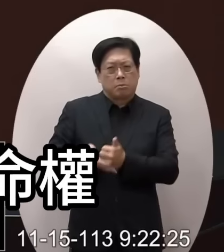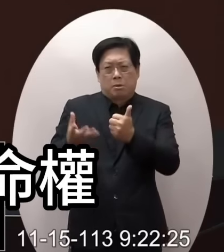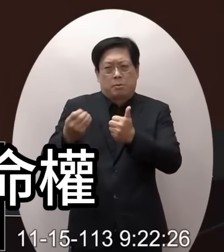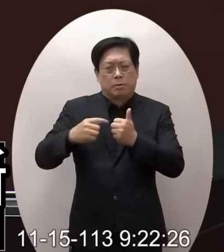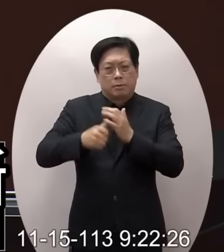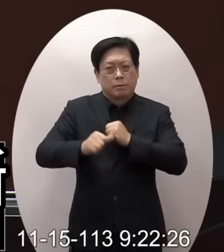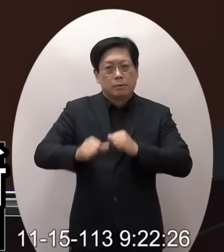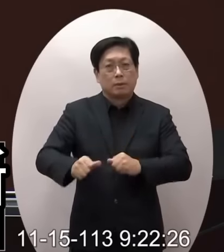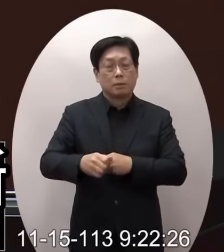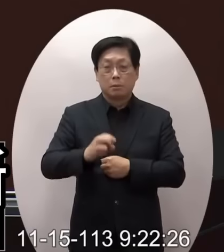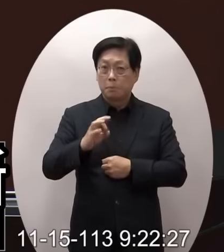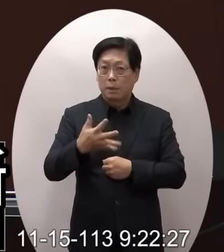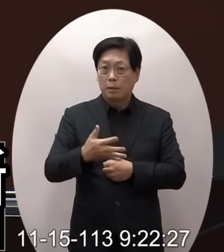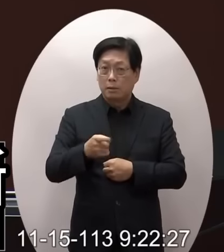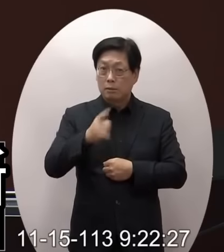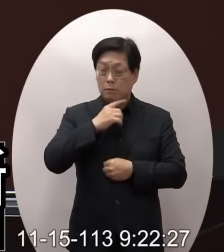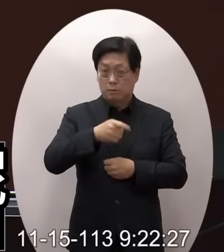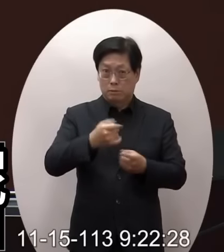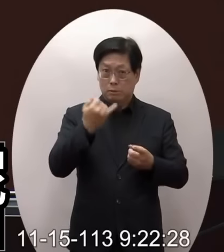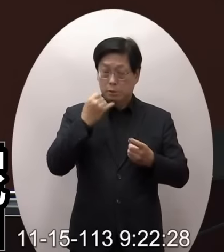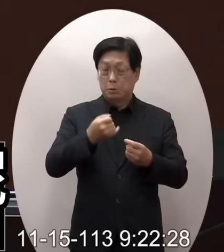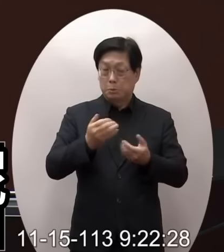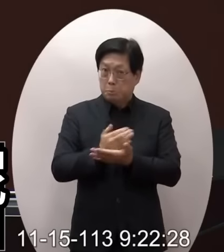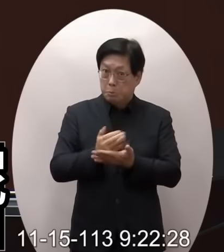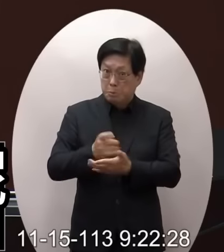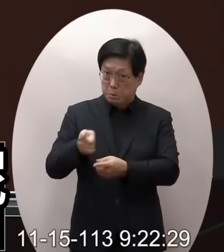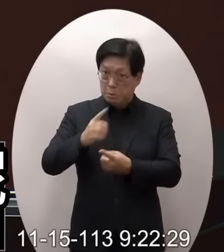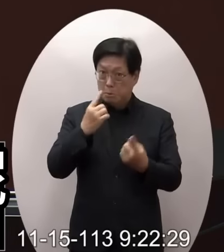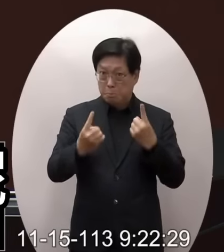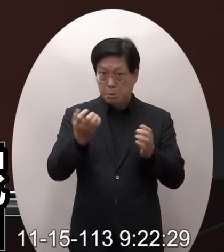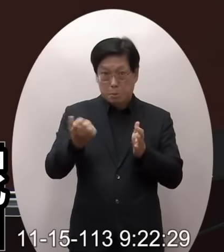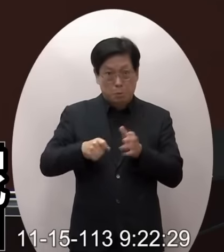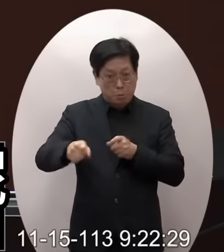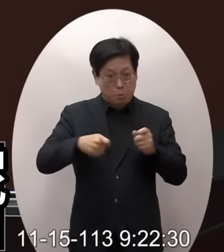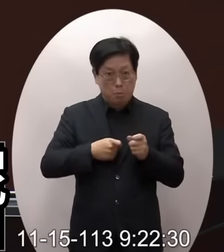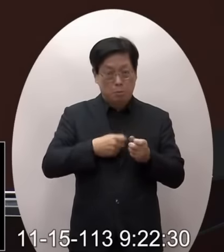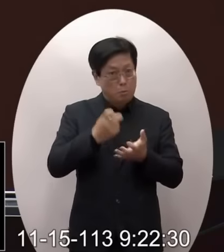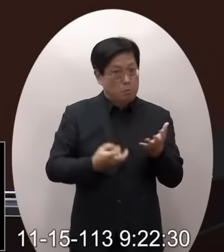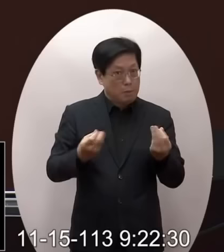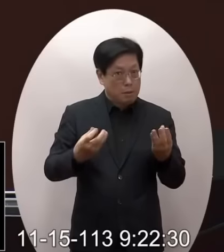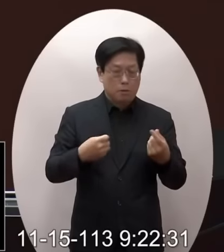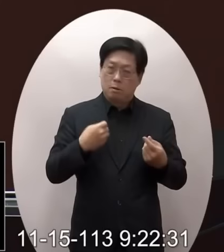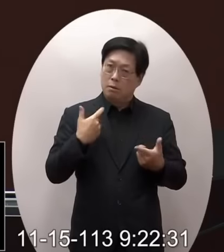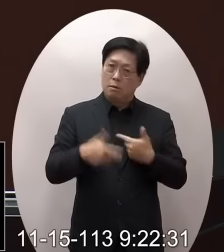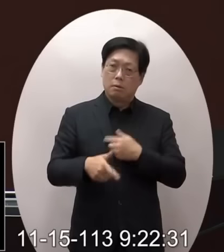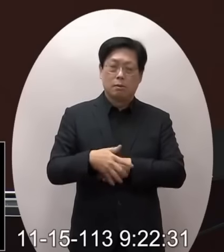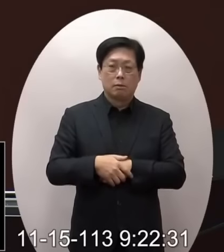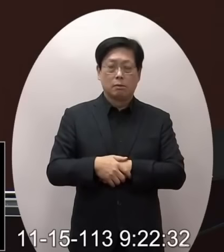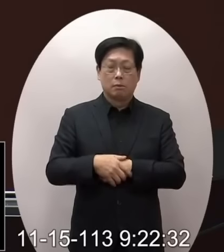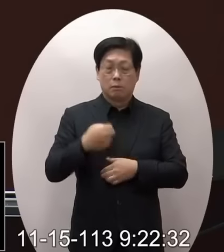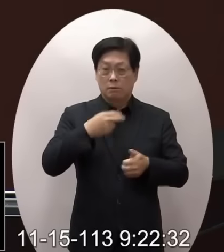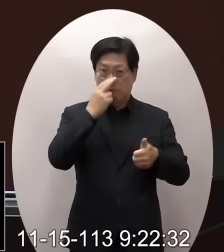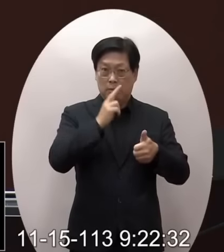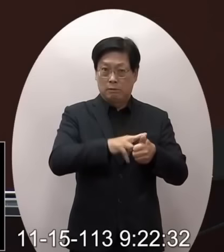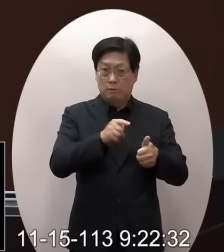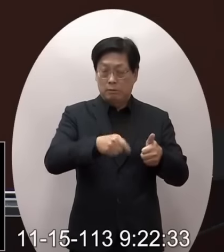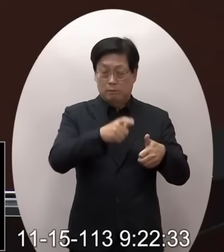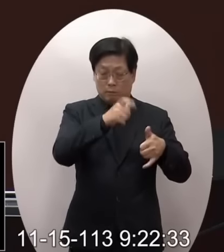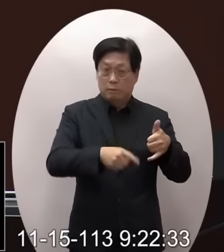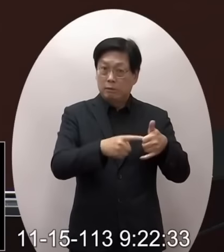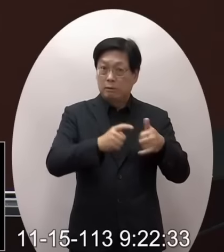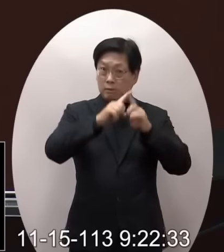命权。那为什么还可以去论断他比预谋杀人不严重呢？被害者张先